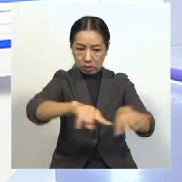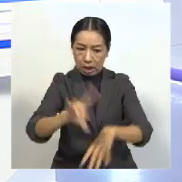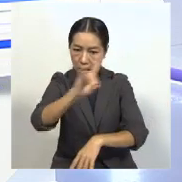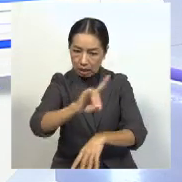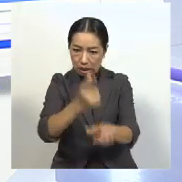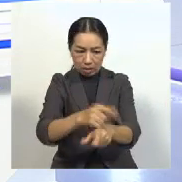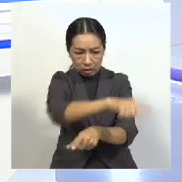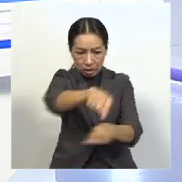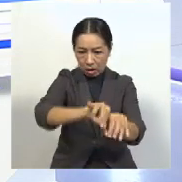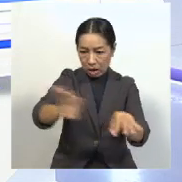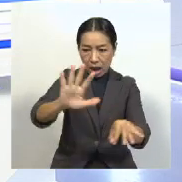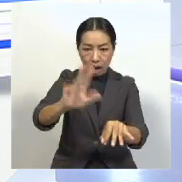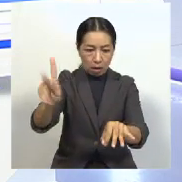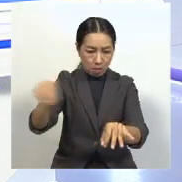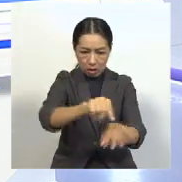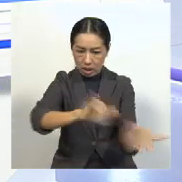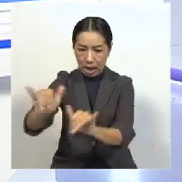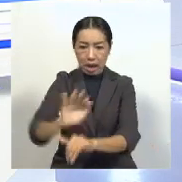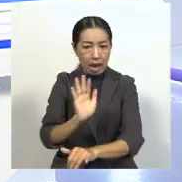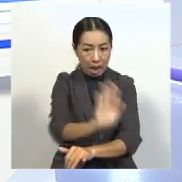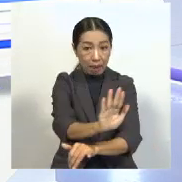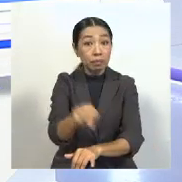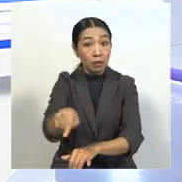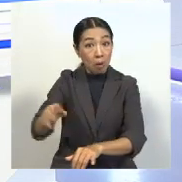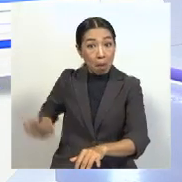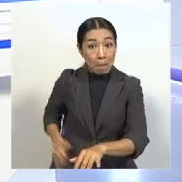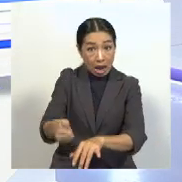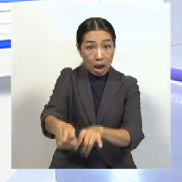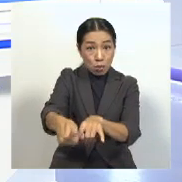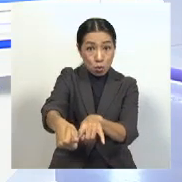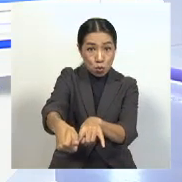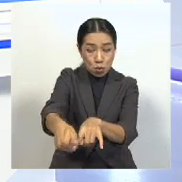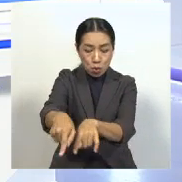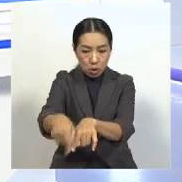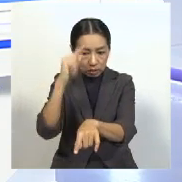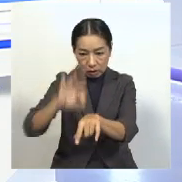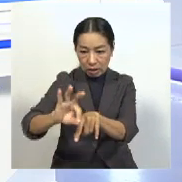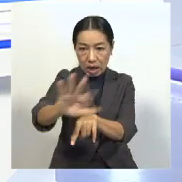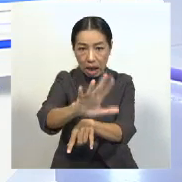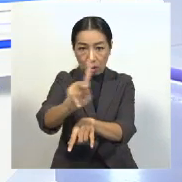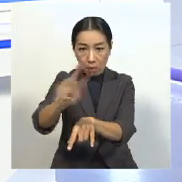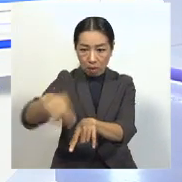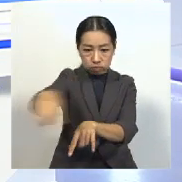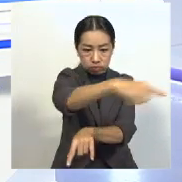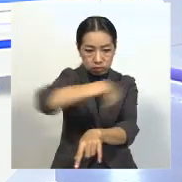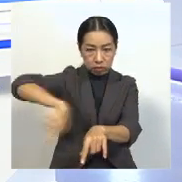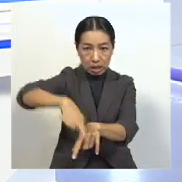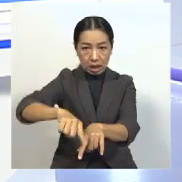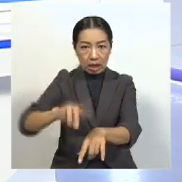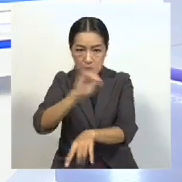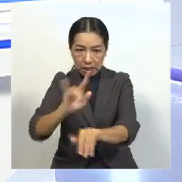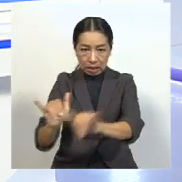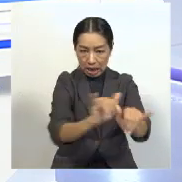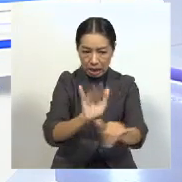ตว์ทุกชนิดในรัศมี5กิโลเมตรจากจุดที่เขาไปพบสุนัขตัวนี้เนี่ยให้มีคนเนี่ยใครที่สัมผัสสุนั